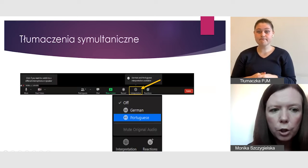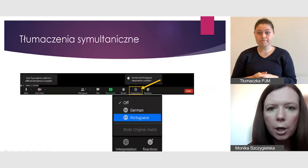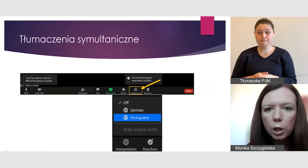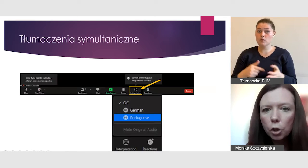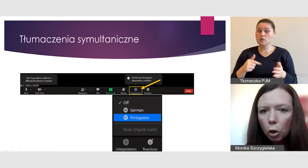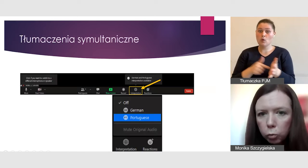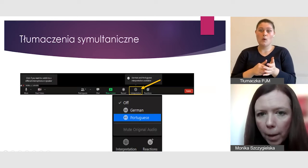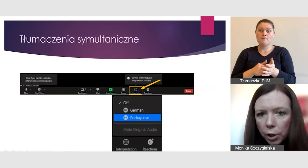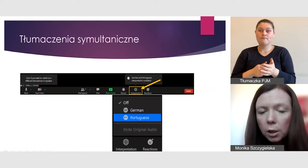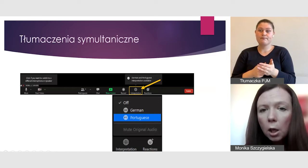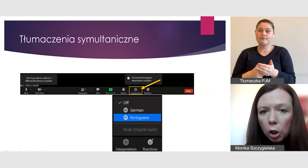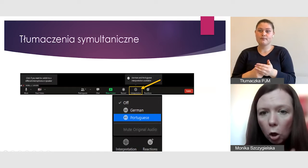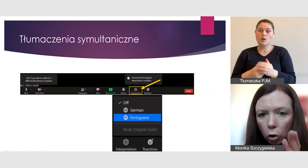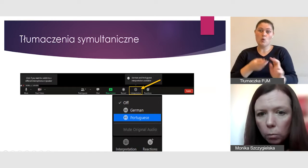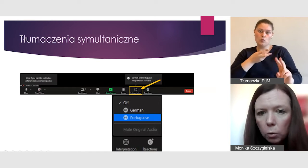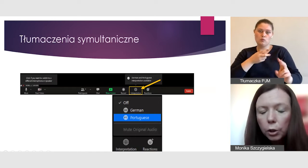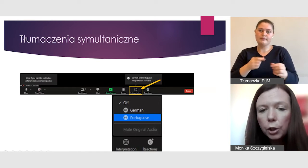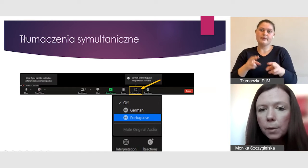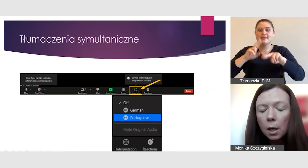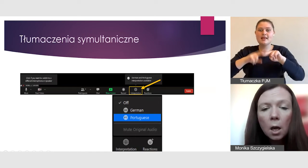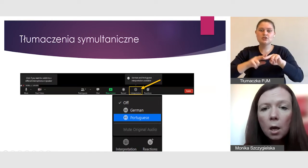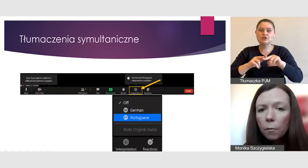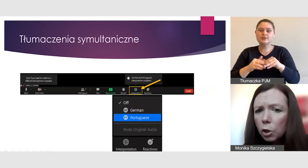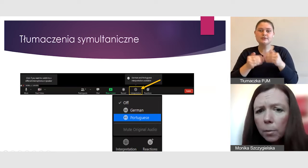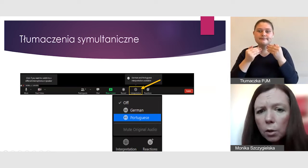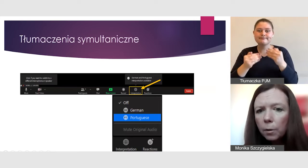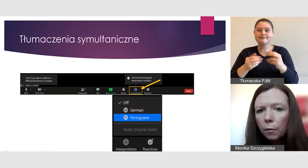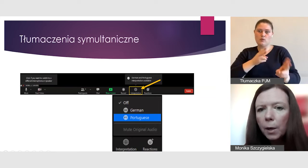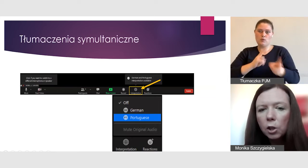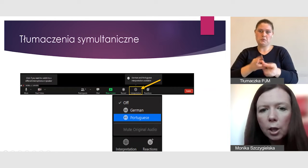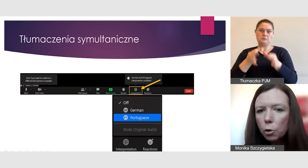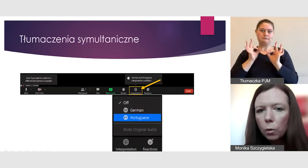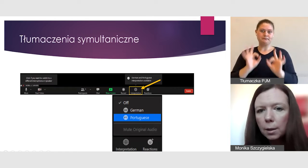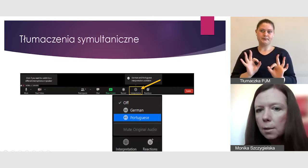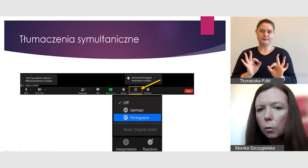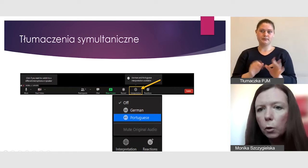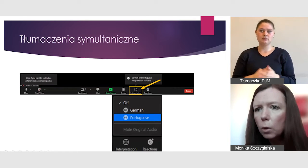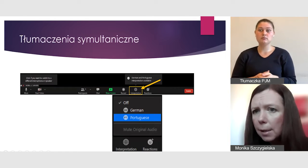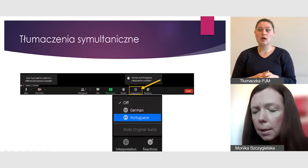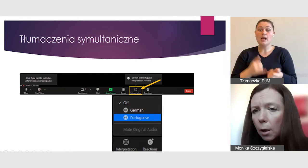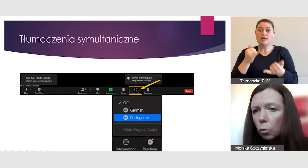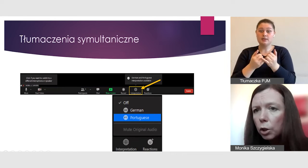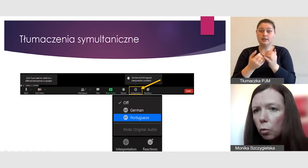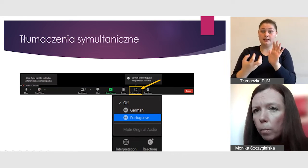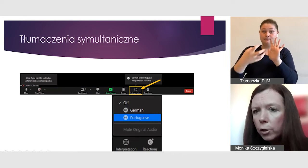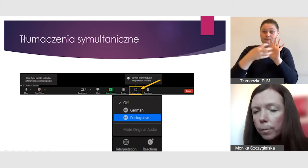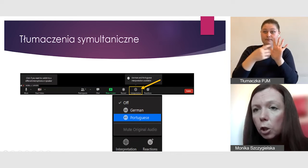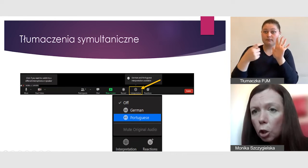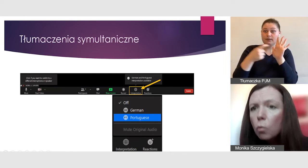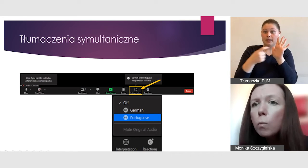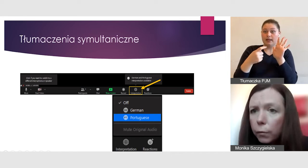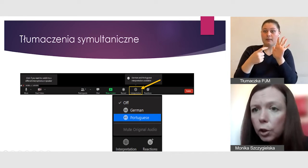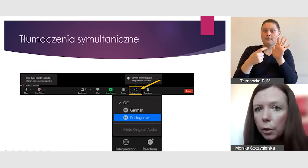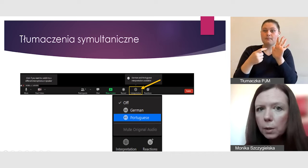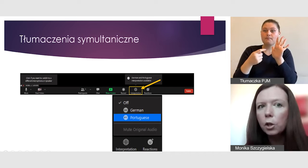włączyć narzędzie do tłumaczeń ikonką kuli ziemskiej, możemy sobie wybrać na przykład język portugalski, na który nie tłumaczymy